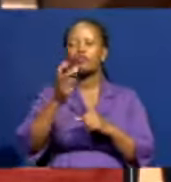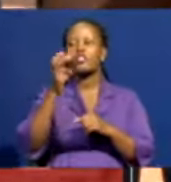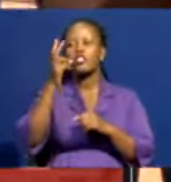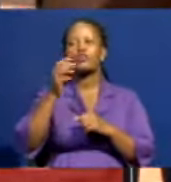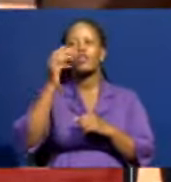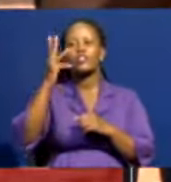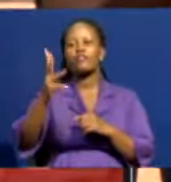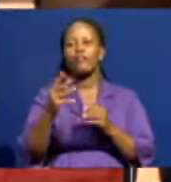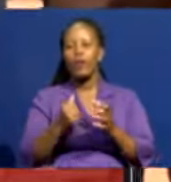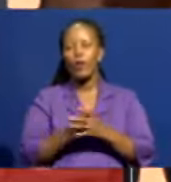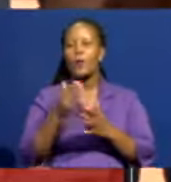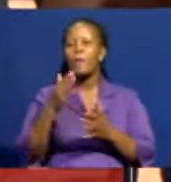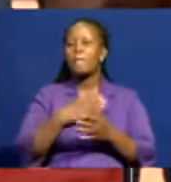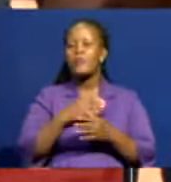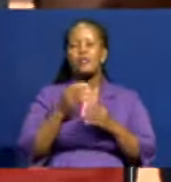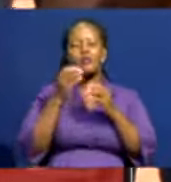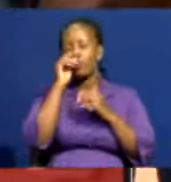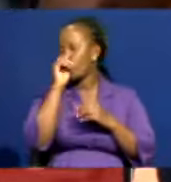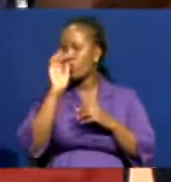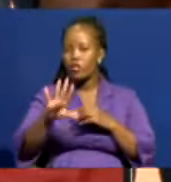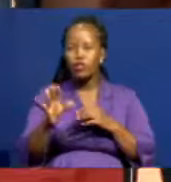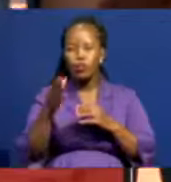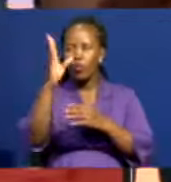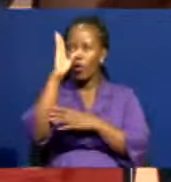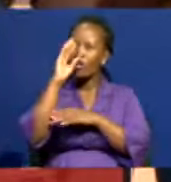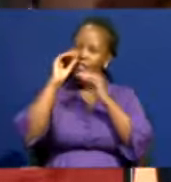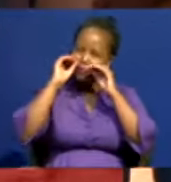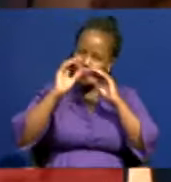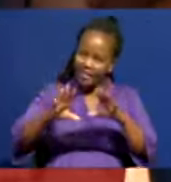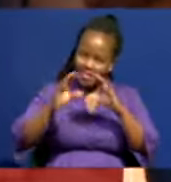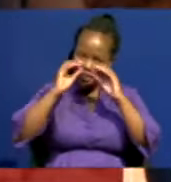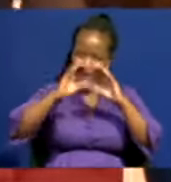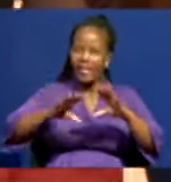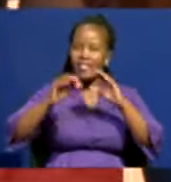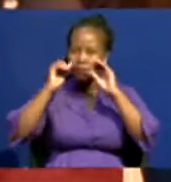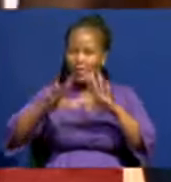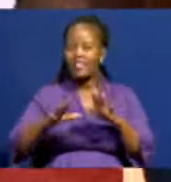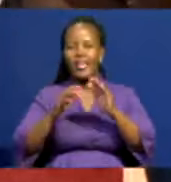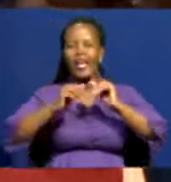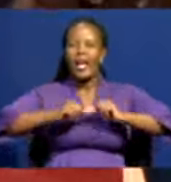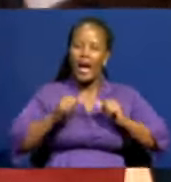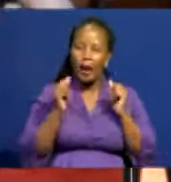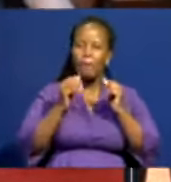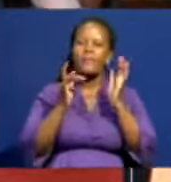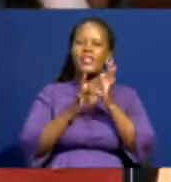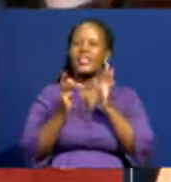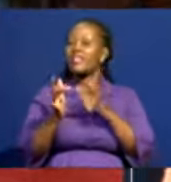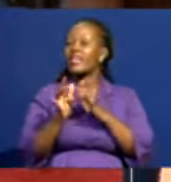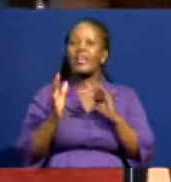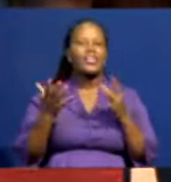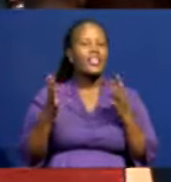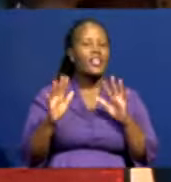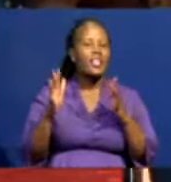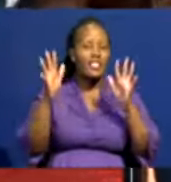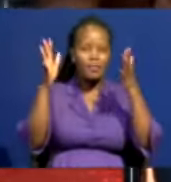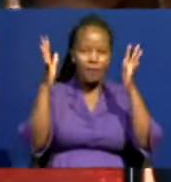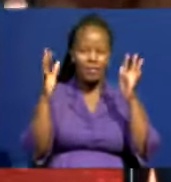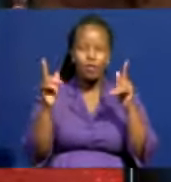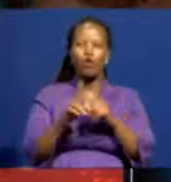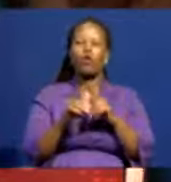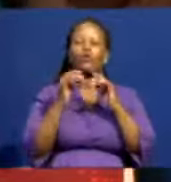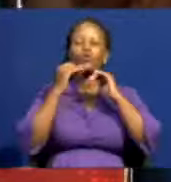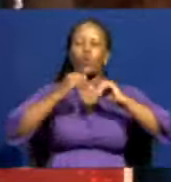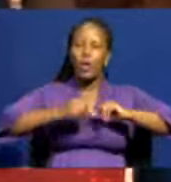Mungu, nawatakia Krismasi njema yenye mafanikio makubwa, na nawatakia mwaka